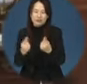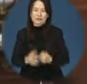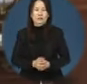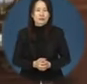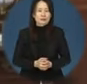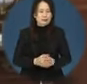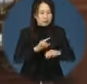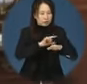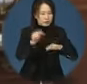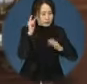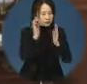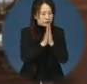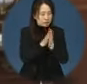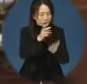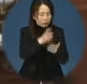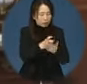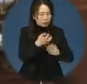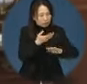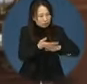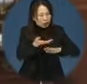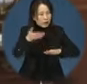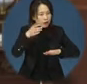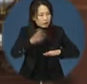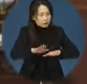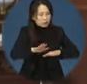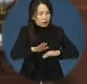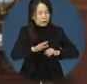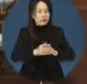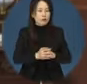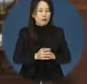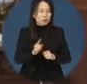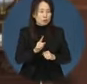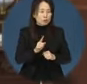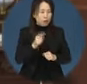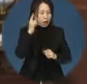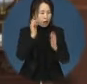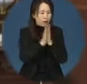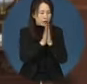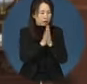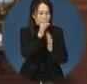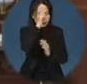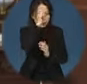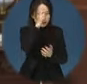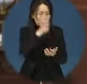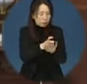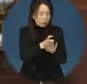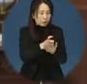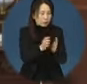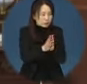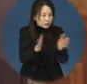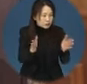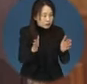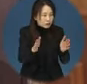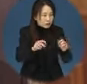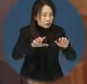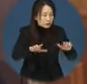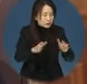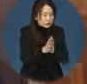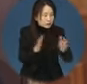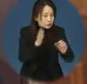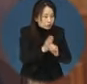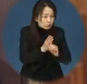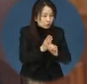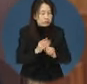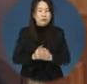법관은 조금 떨어지지만 또 획기적인 게 자치 경찰 제가 도입되지 잖아요 그래서 님이 도입 됐나요 그러니까 지난